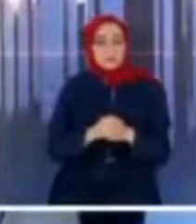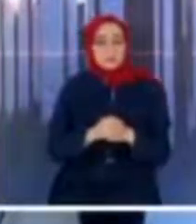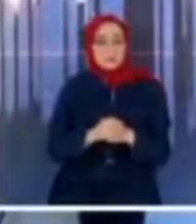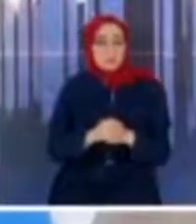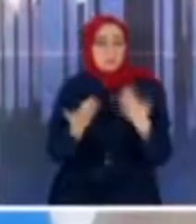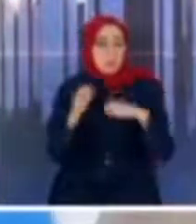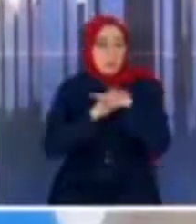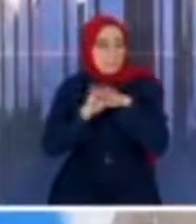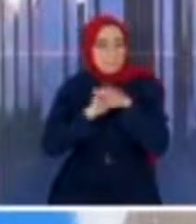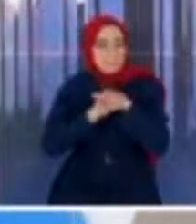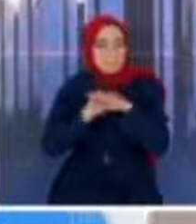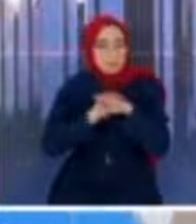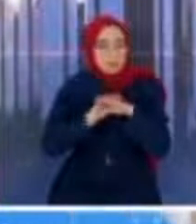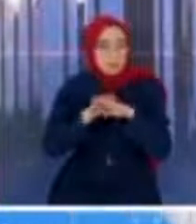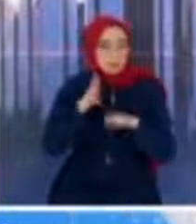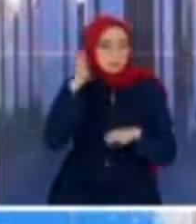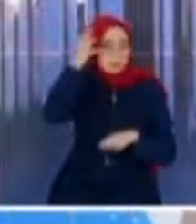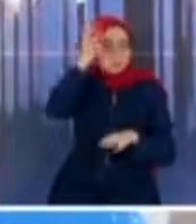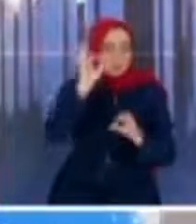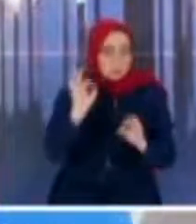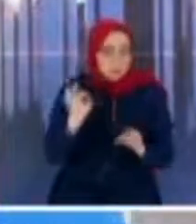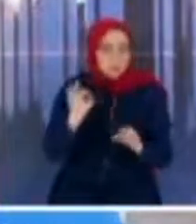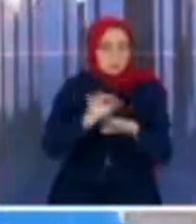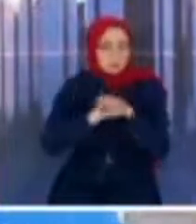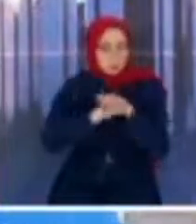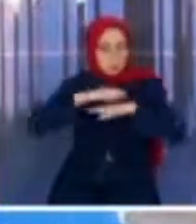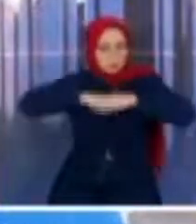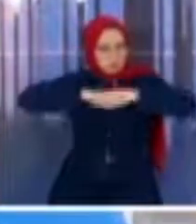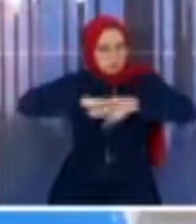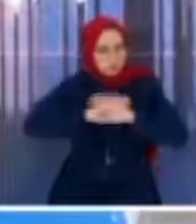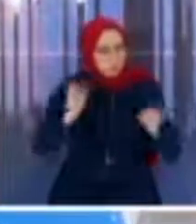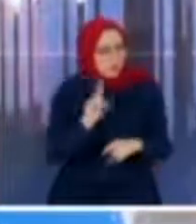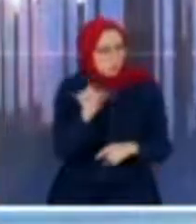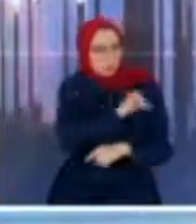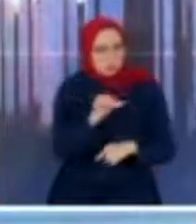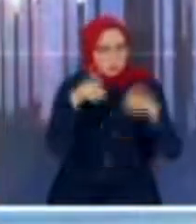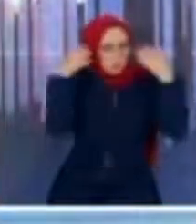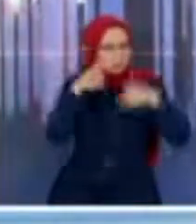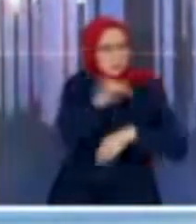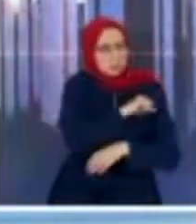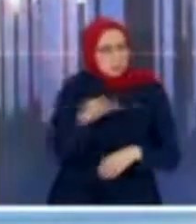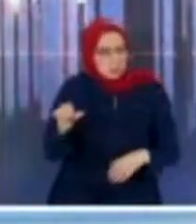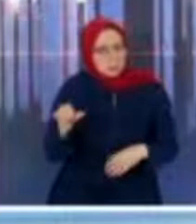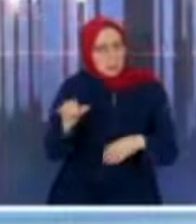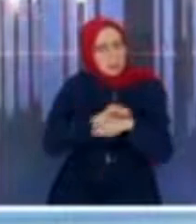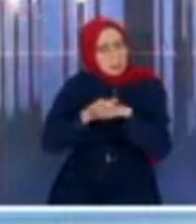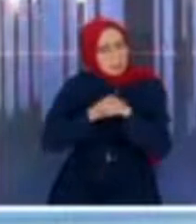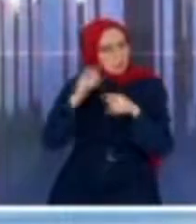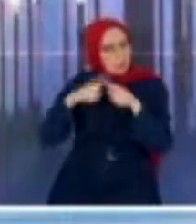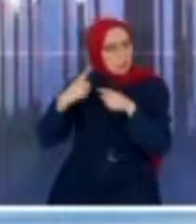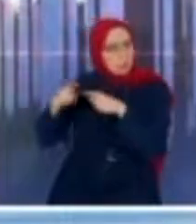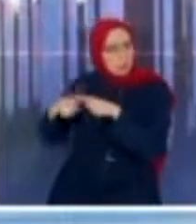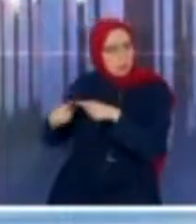هو ديجا اللي احنا نطمحوا له، معناها مش جوست اسعافات اوليه وكهاو، احنا كل تيم باش نخدموا